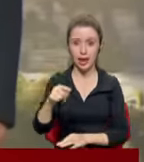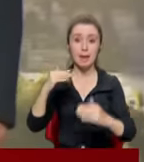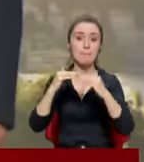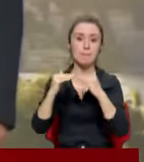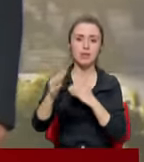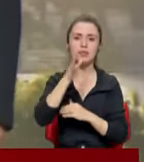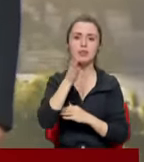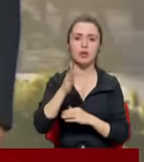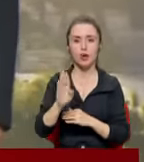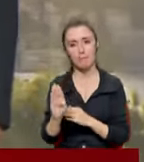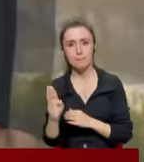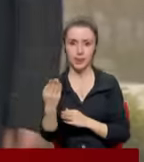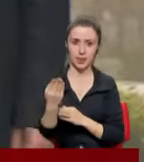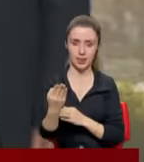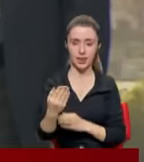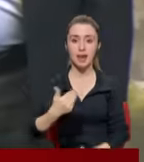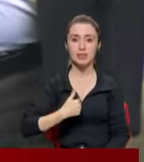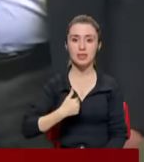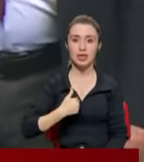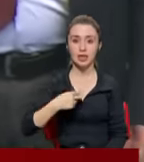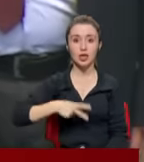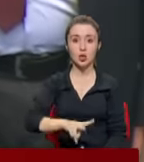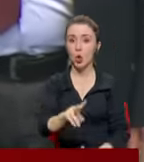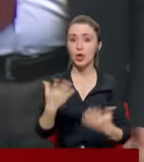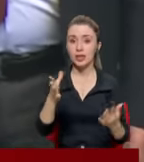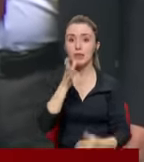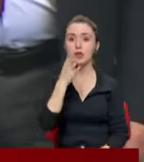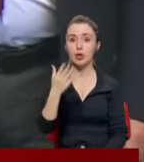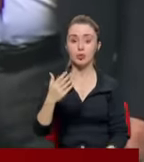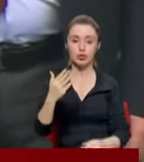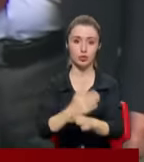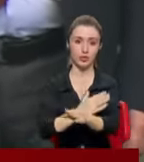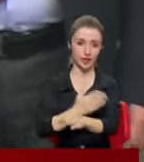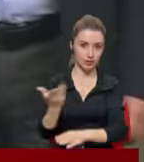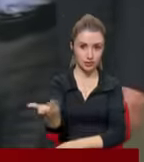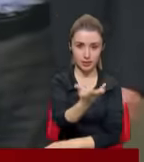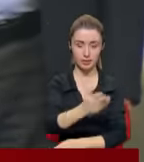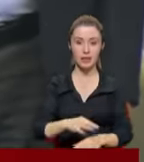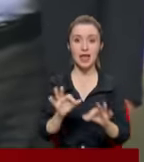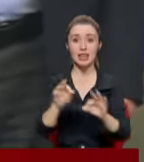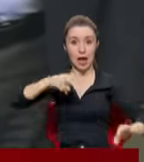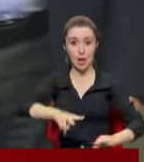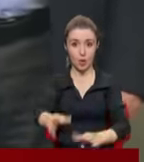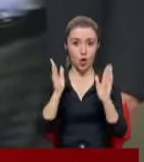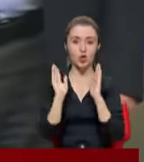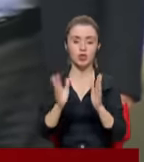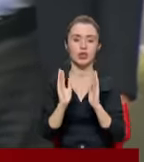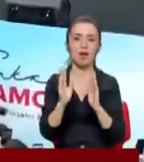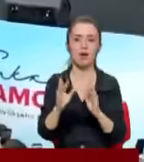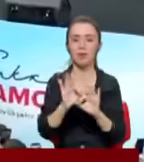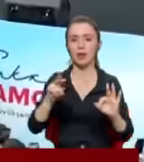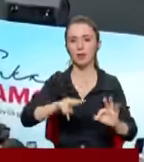milletimiz bilir tornistan bizdeki yol ne biliyor musunuz sevgili hemşerilerim tam yol ileri tam yol